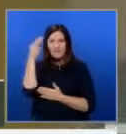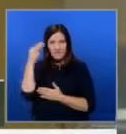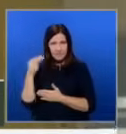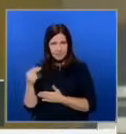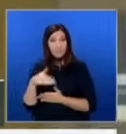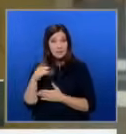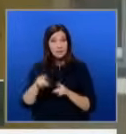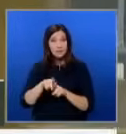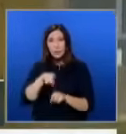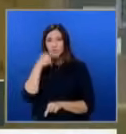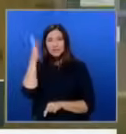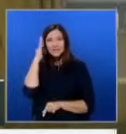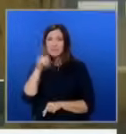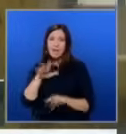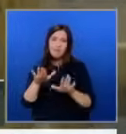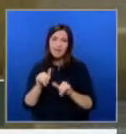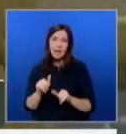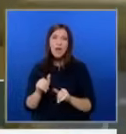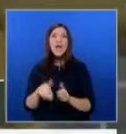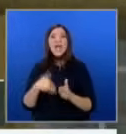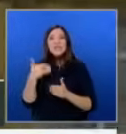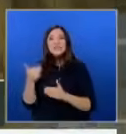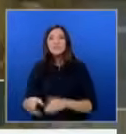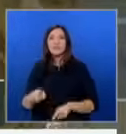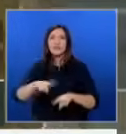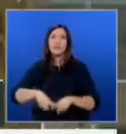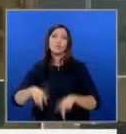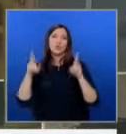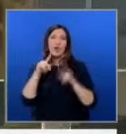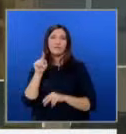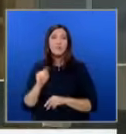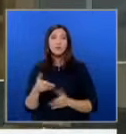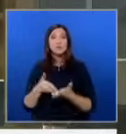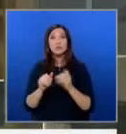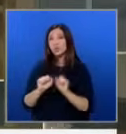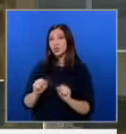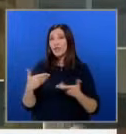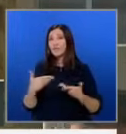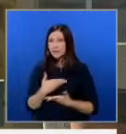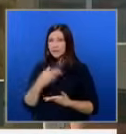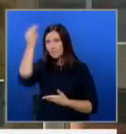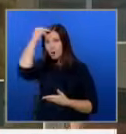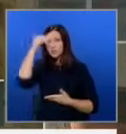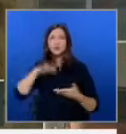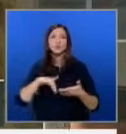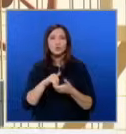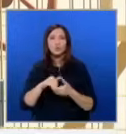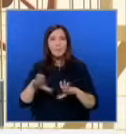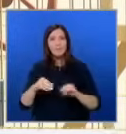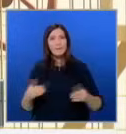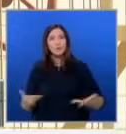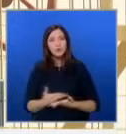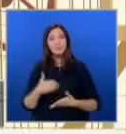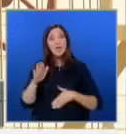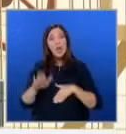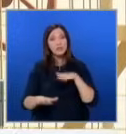компании. След като руската страна не е приела извънсъдебно разрешаване на въпрос, за да защити интересите си, българското дружество